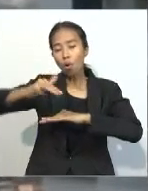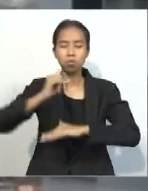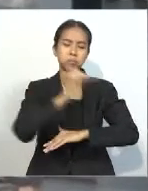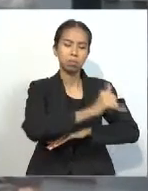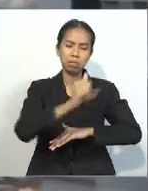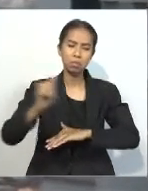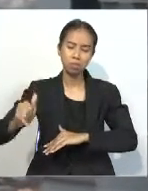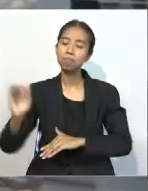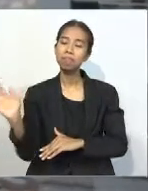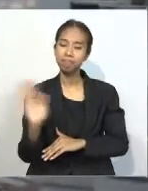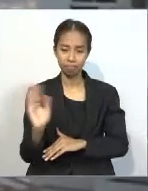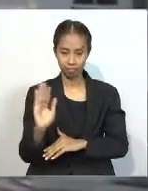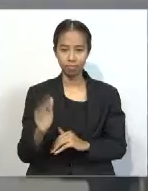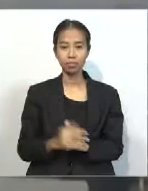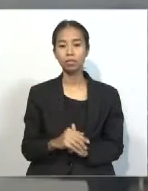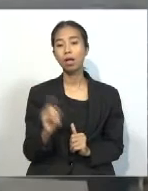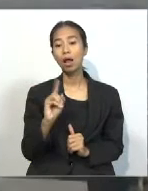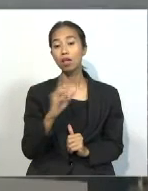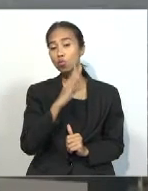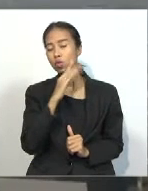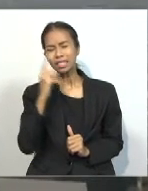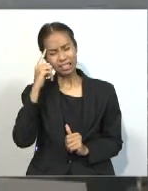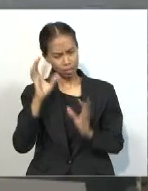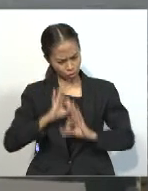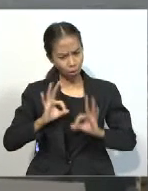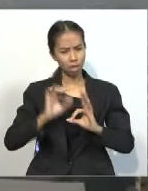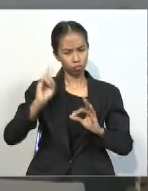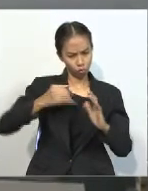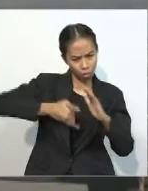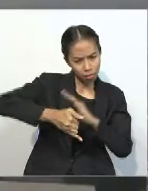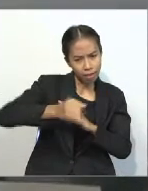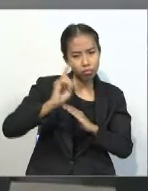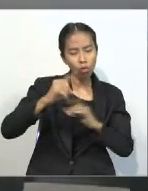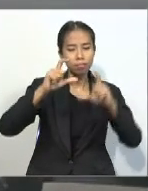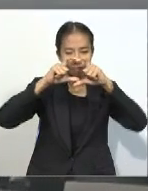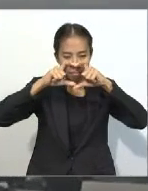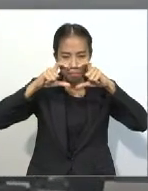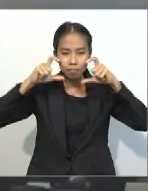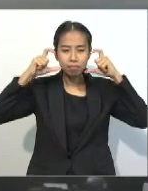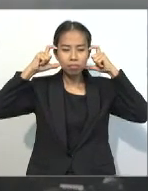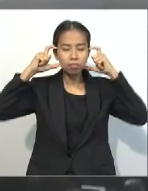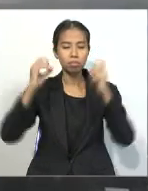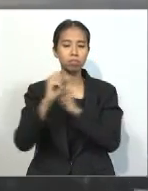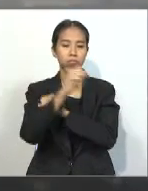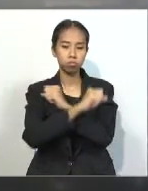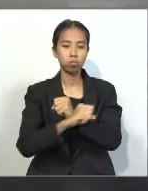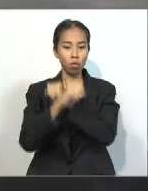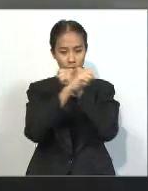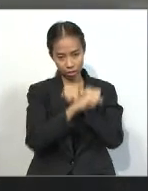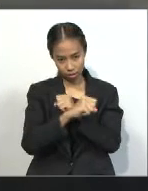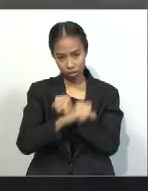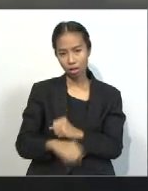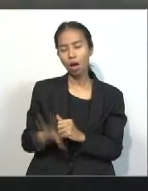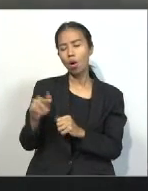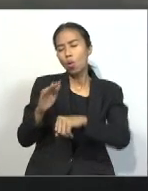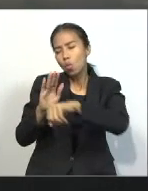งถ้าเลี่ยงไม่ได้ก็แนะนำนะคะให้สวมใส่หน้ากากอนามัยขณะอยู่กลางแจ้งแล้วก็งดความร่วมมือประชาชนลดการใช้รถ